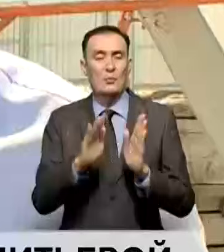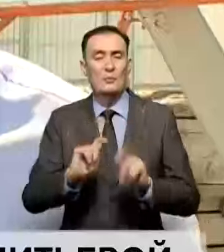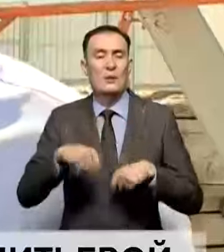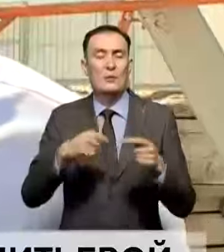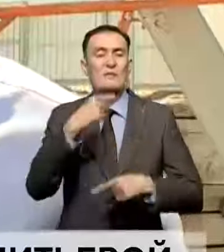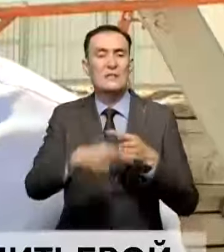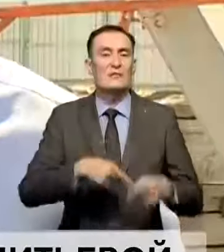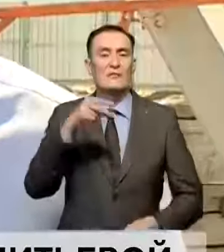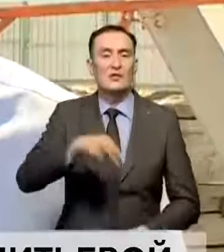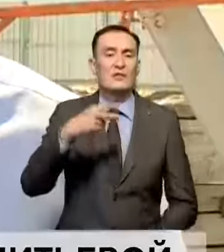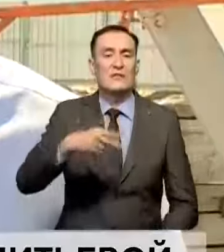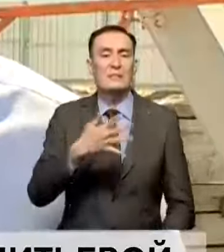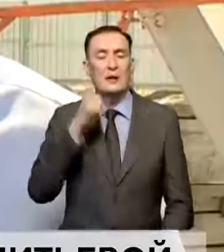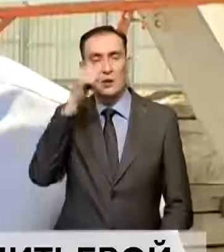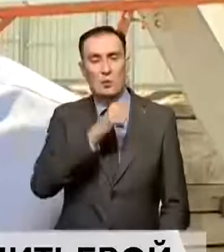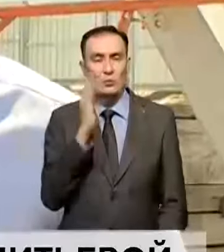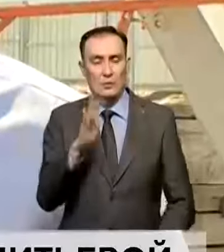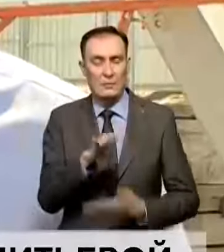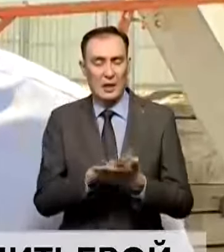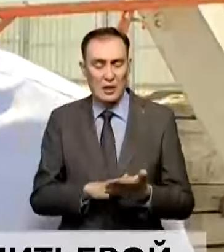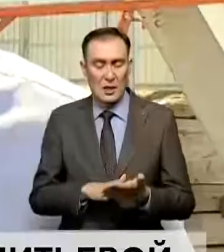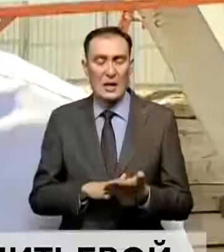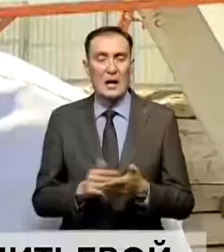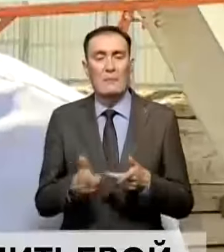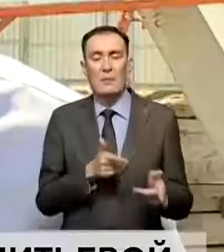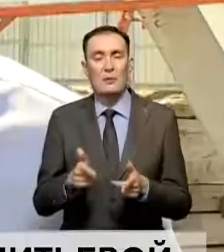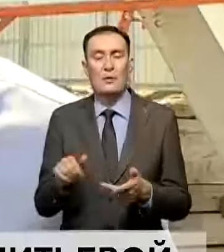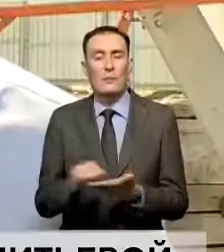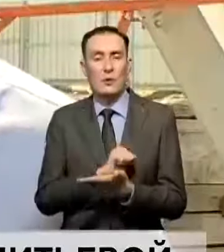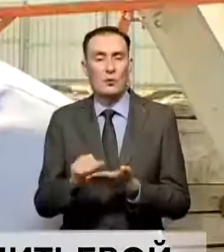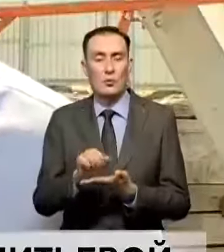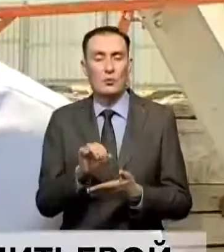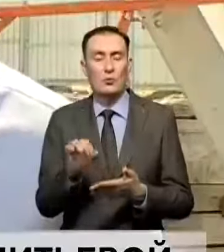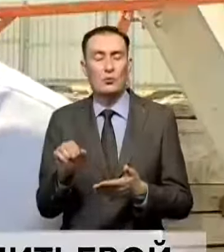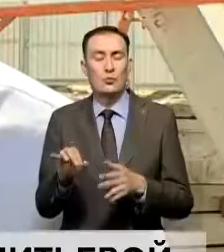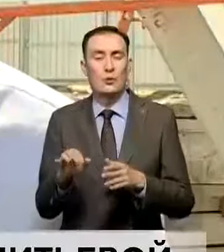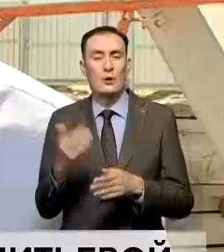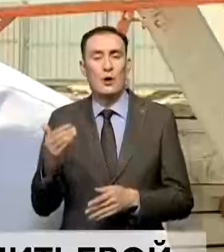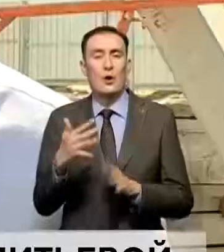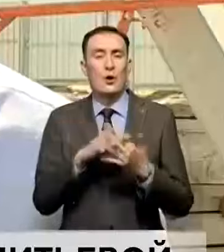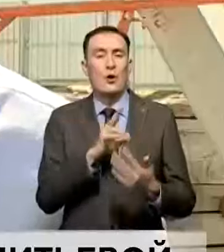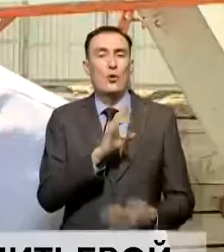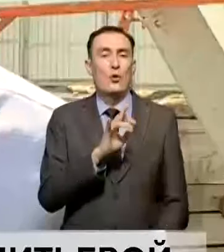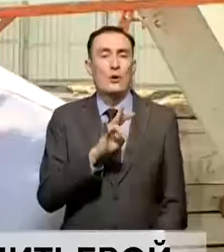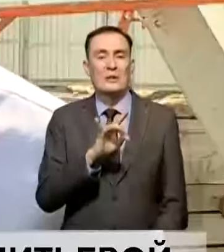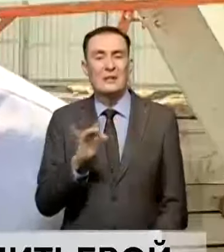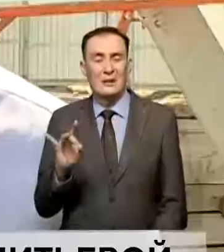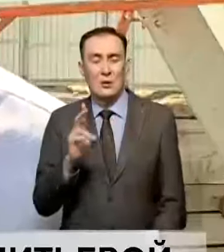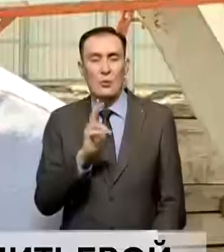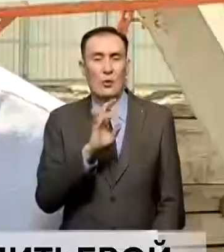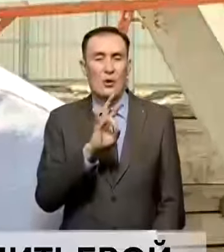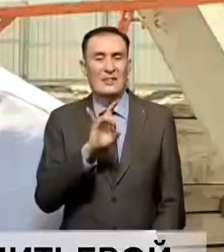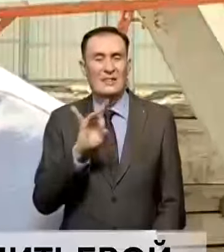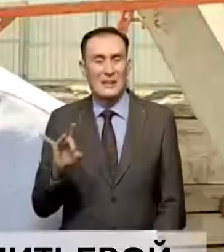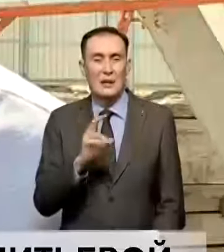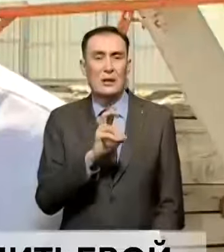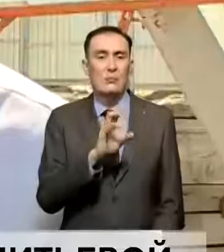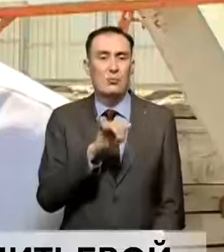на 2025 год. Также разработана проектно-сметная документация для сел Каныр, Булакты. Сейчас проекты